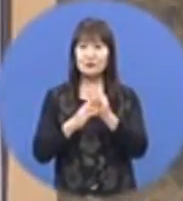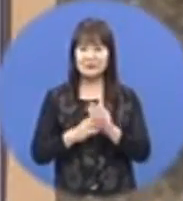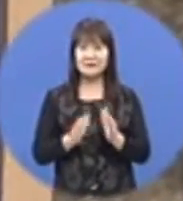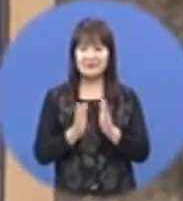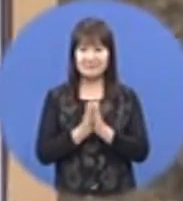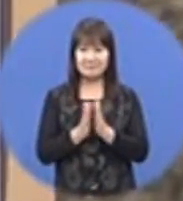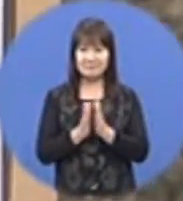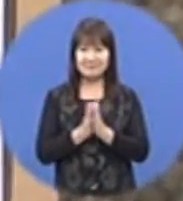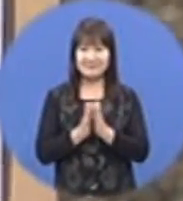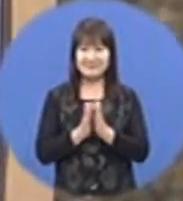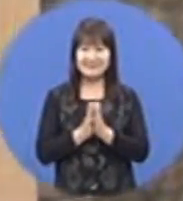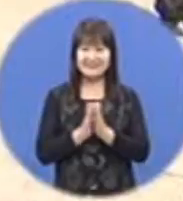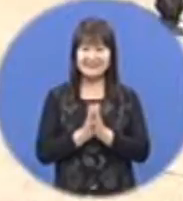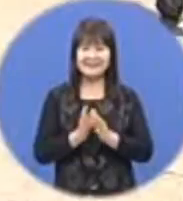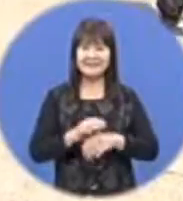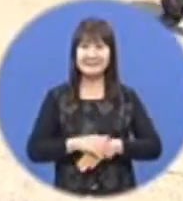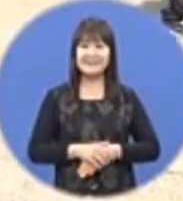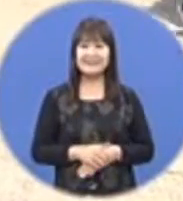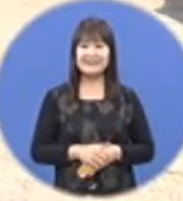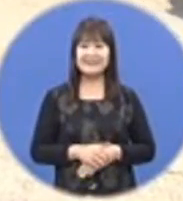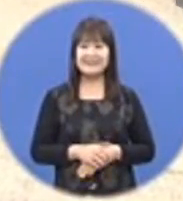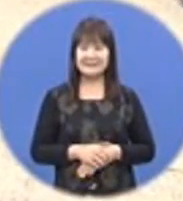めでとうございます